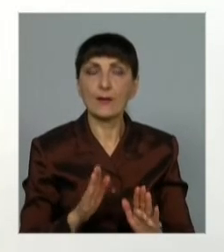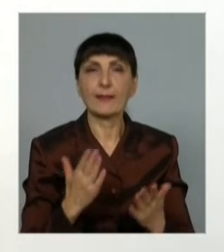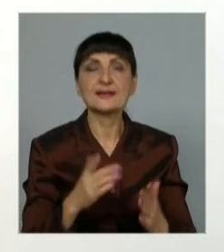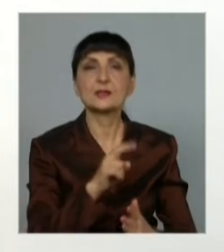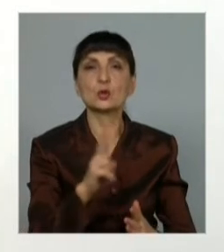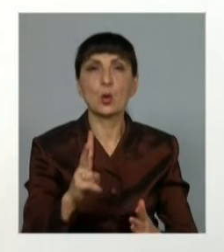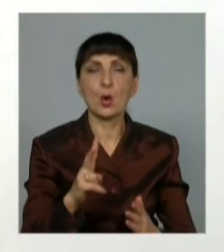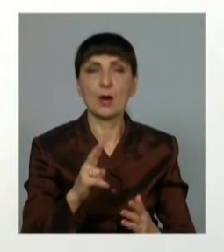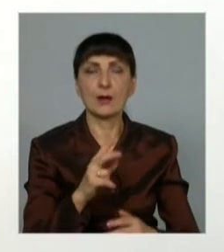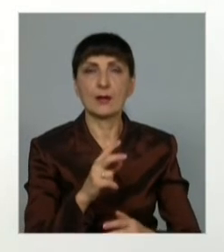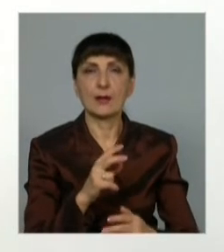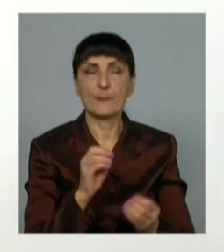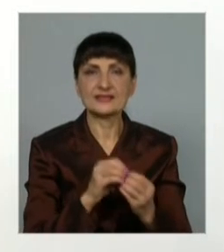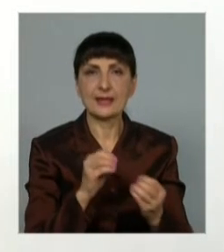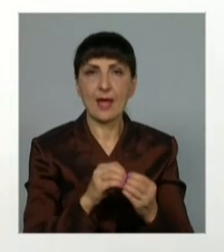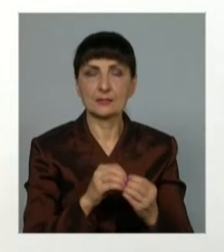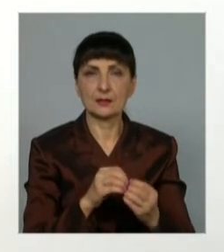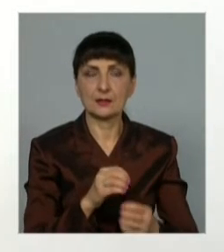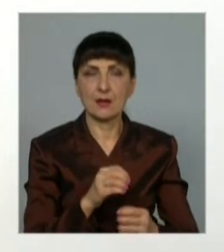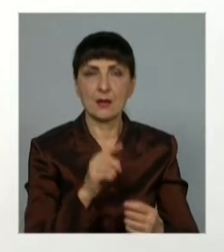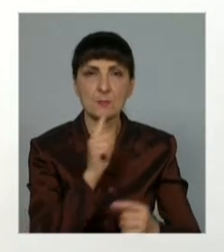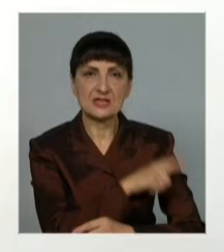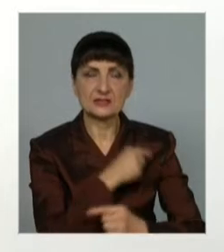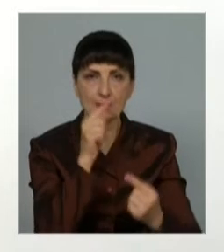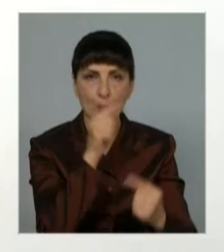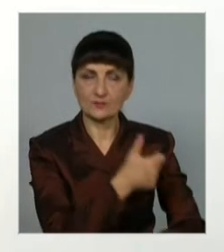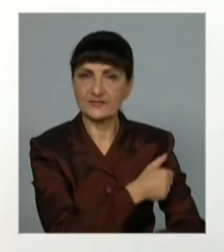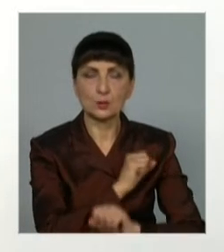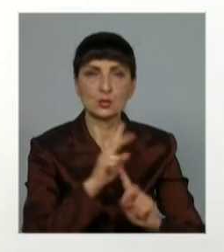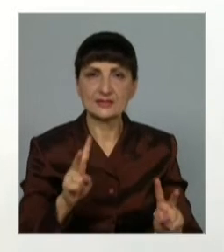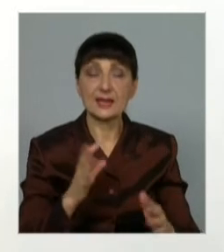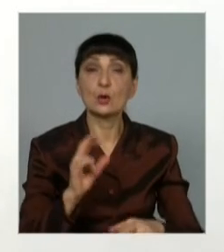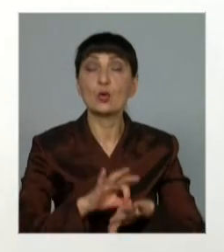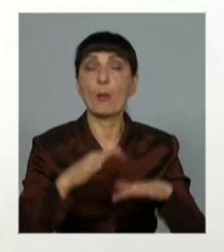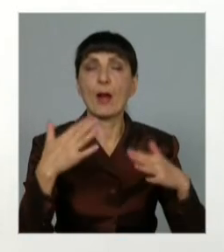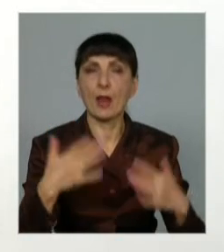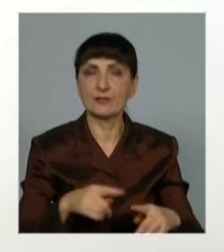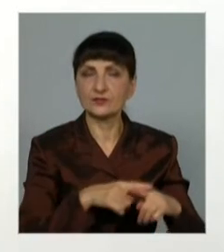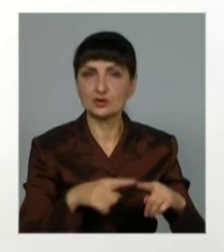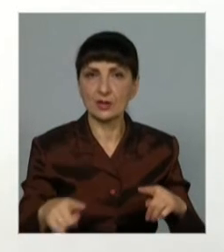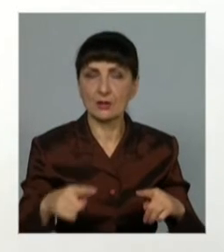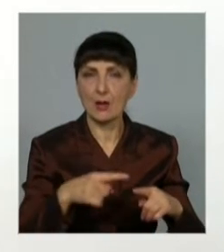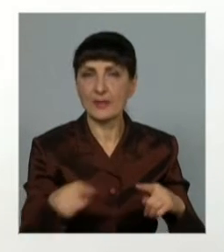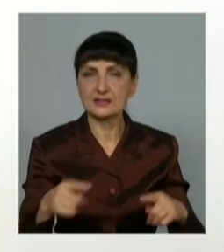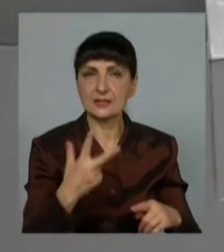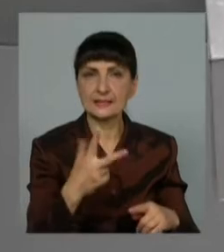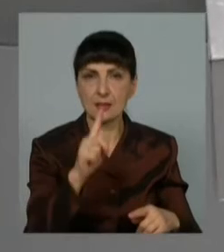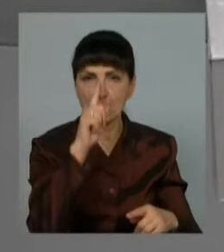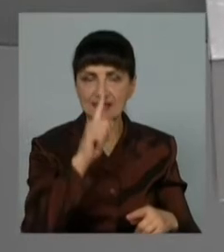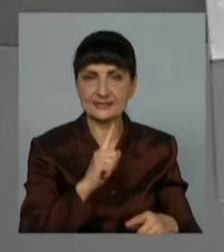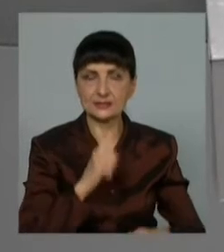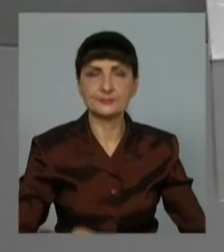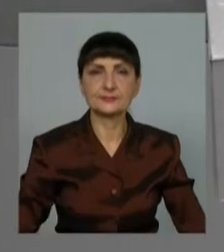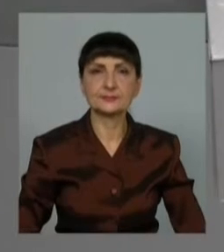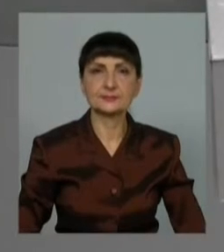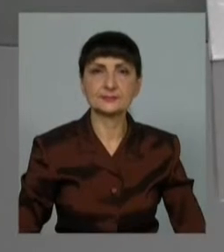лиц, имеющих постоянные медицинские противопоказания и переболевших лиц в течение последних 3 месяцев.